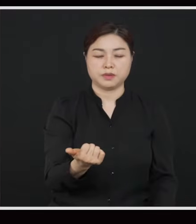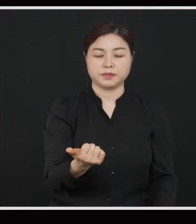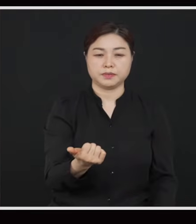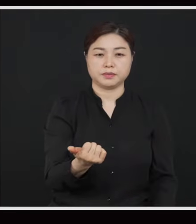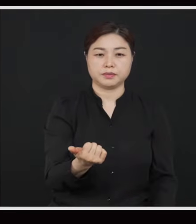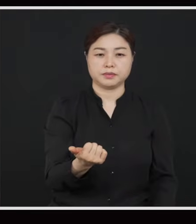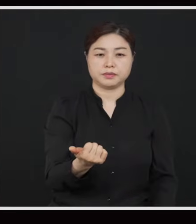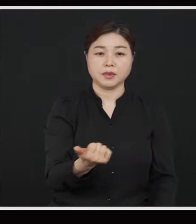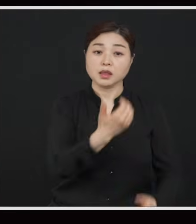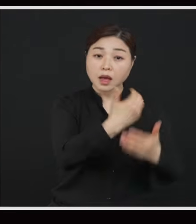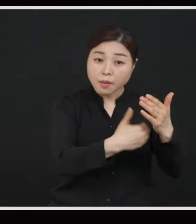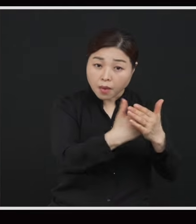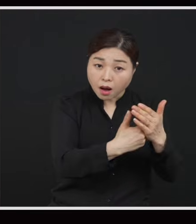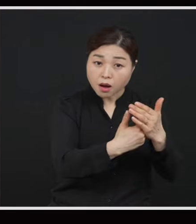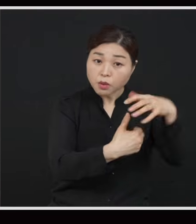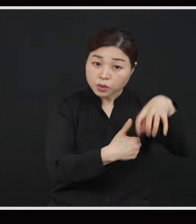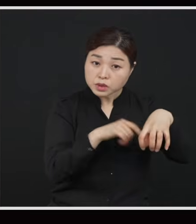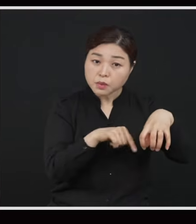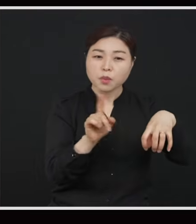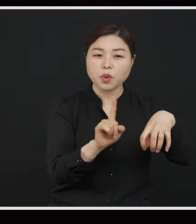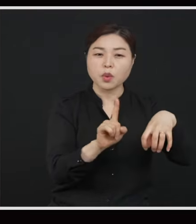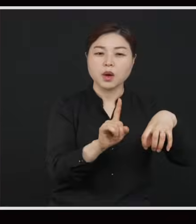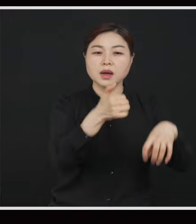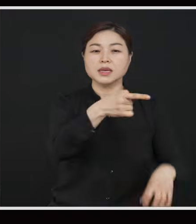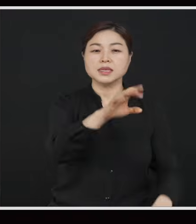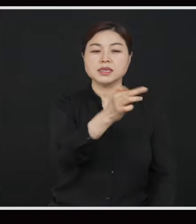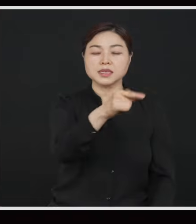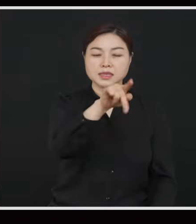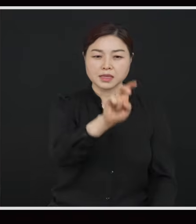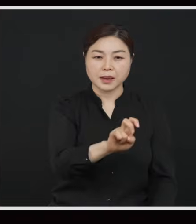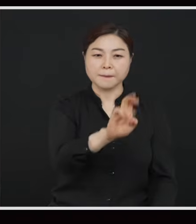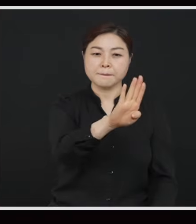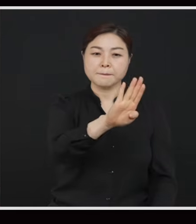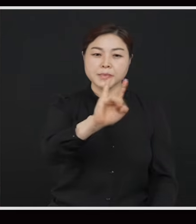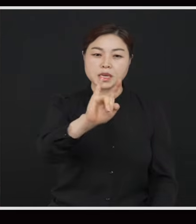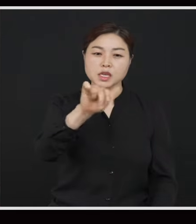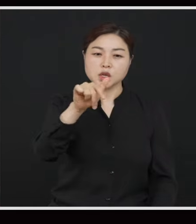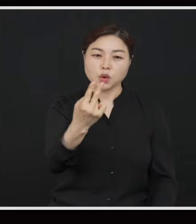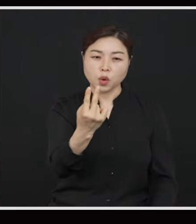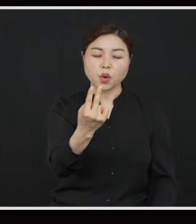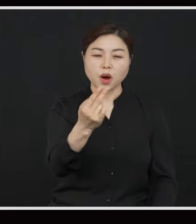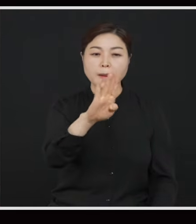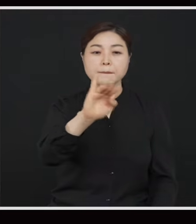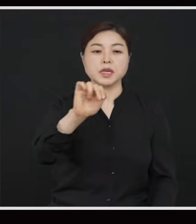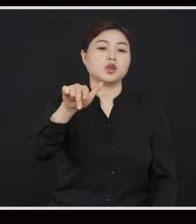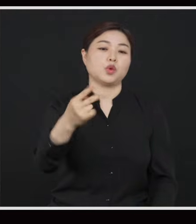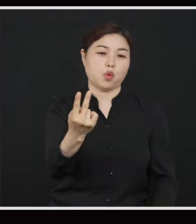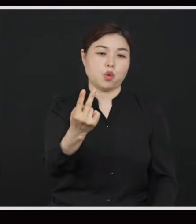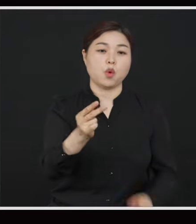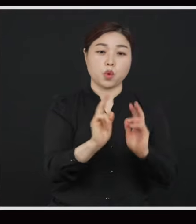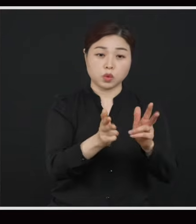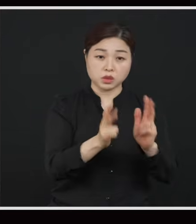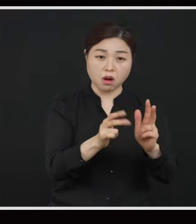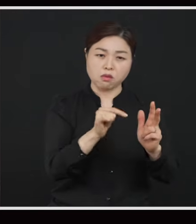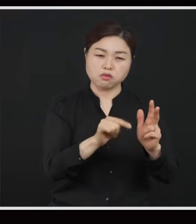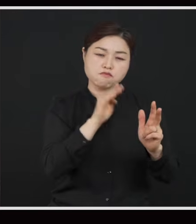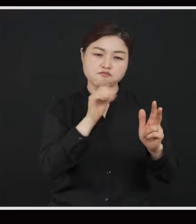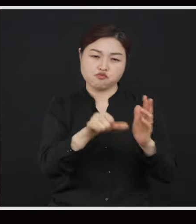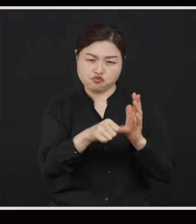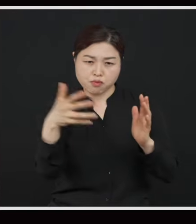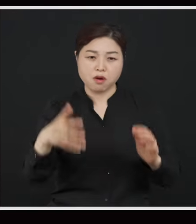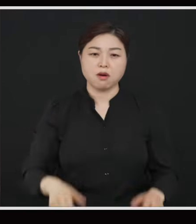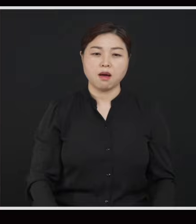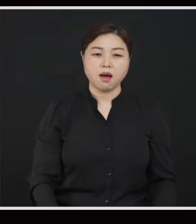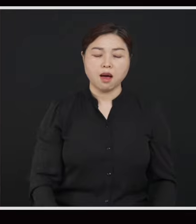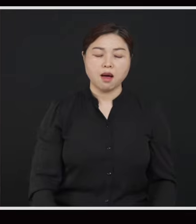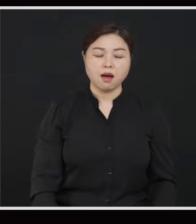그런데 흥남 비료 공장 하면은 여러분 흥남 하면은 또 우리나라에서 유명한 곳이잖아요. 왜냐하면 한국